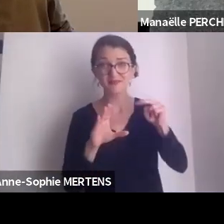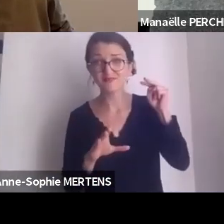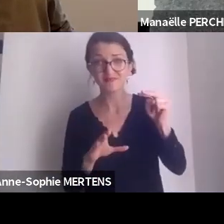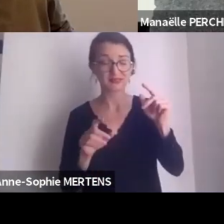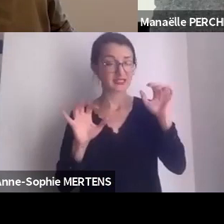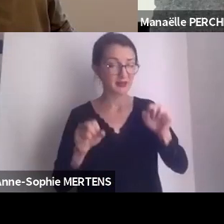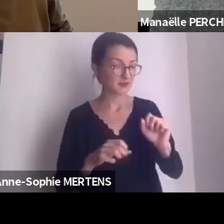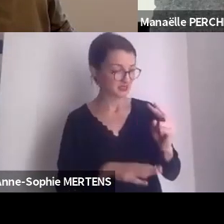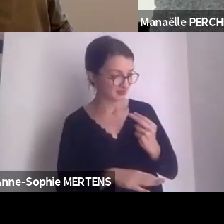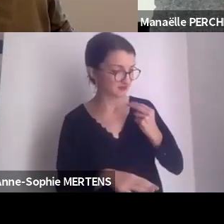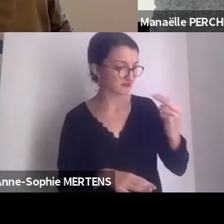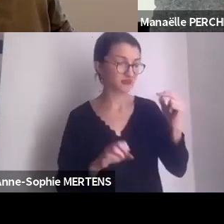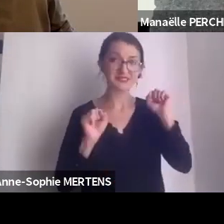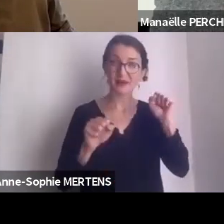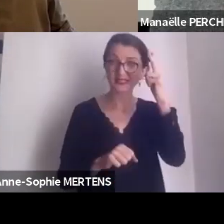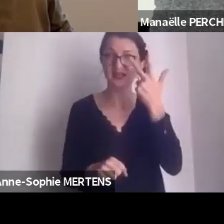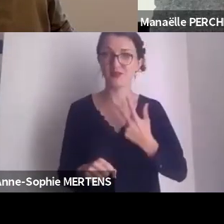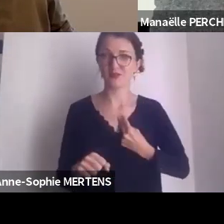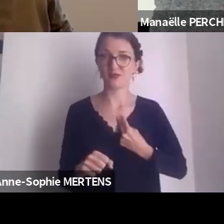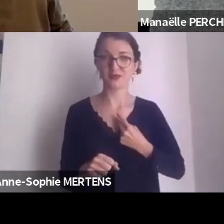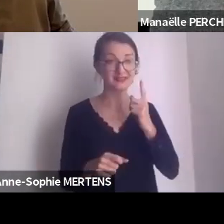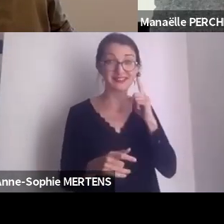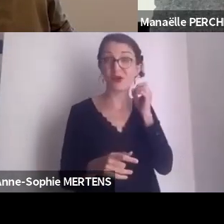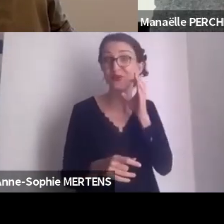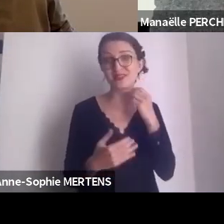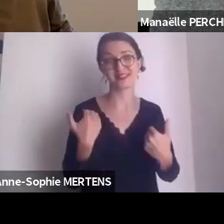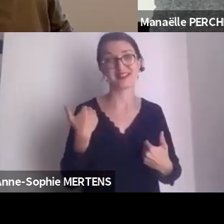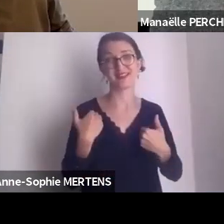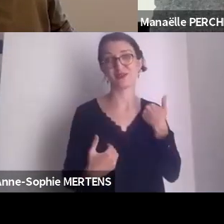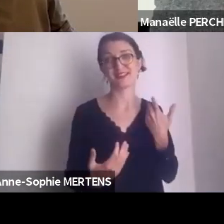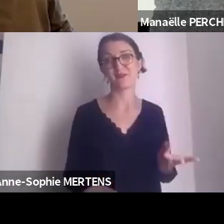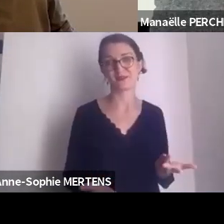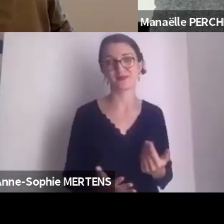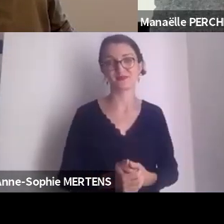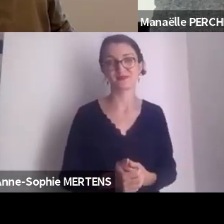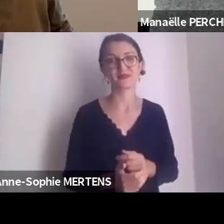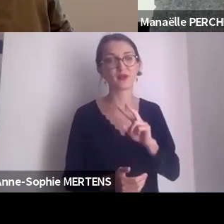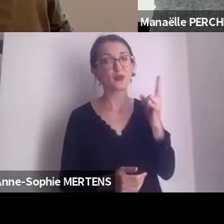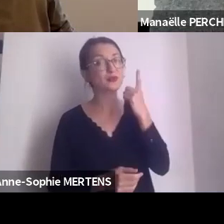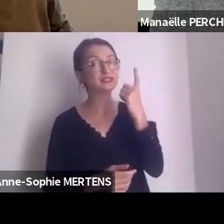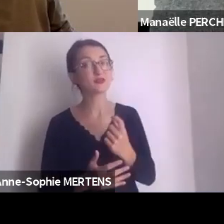intéressant. D'autres réactions, WeManity, sur cette question agilité, handicap ?